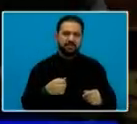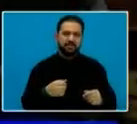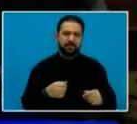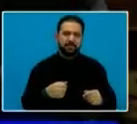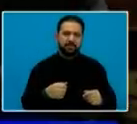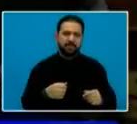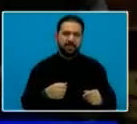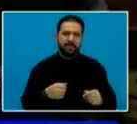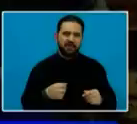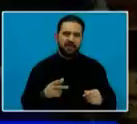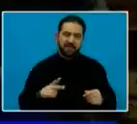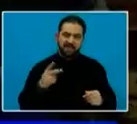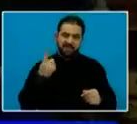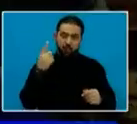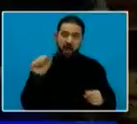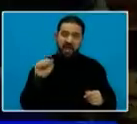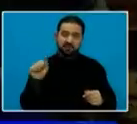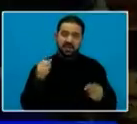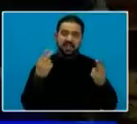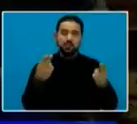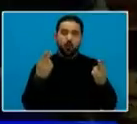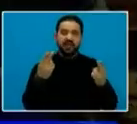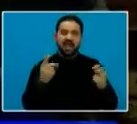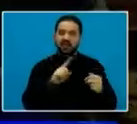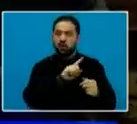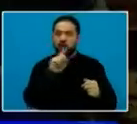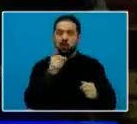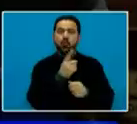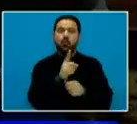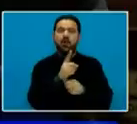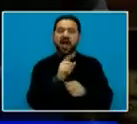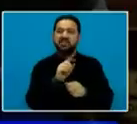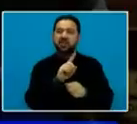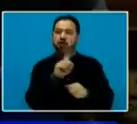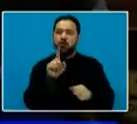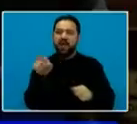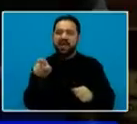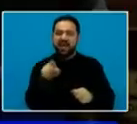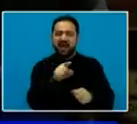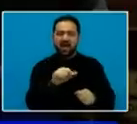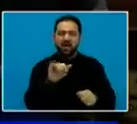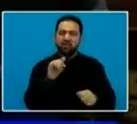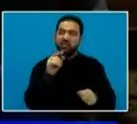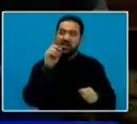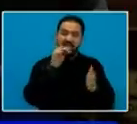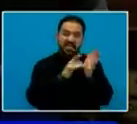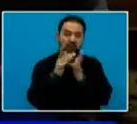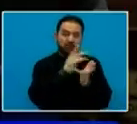un aspect important. Nu mai lucrează doar ele, ci Hristos este Cel care le